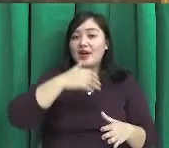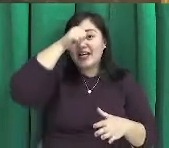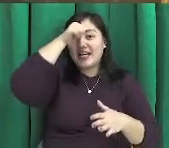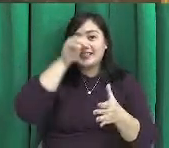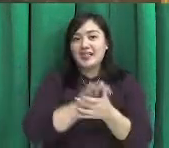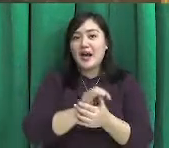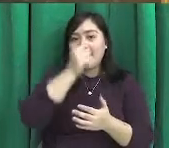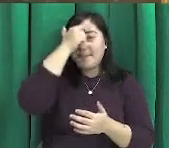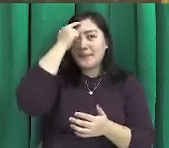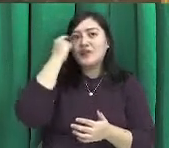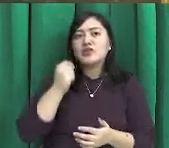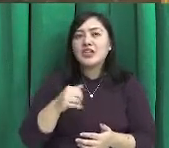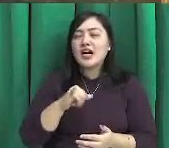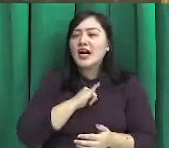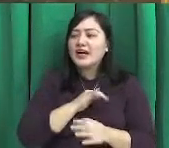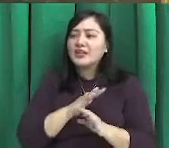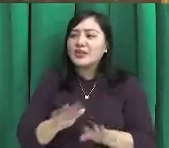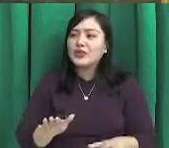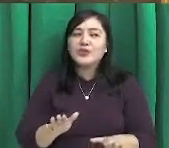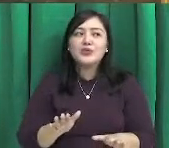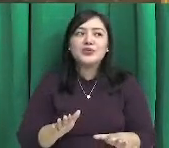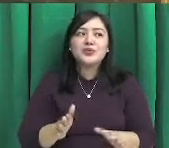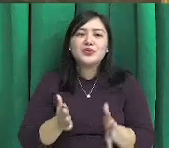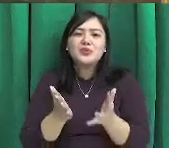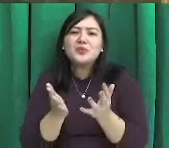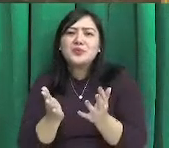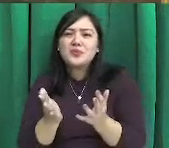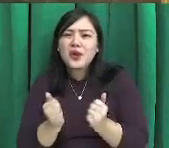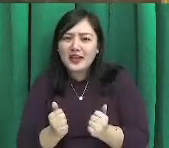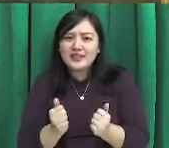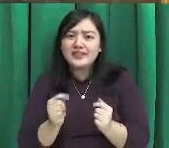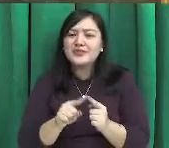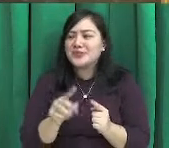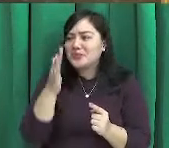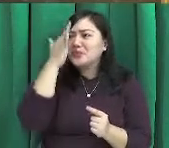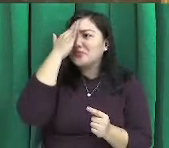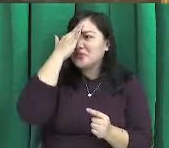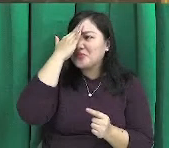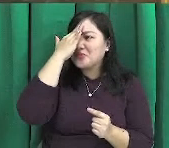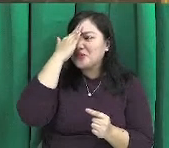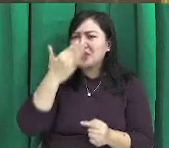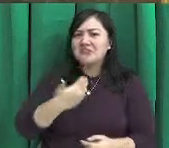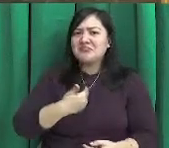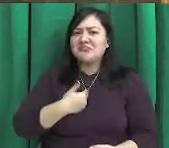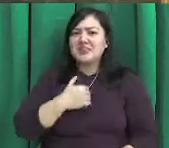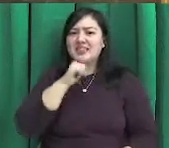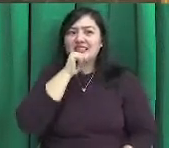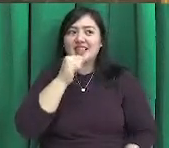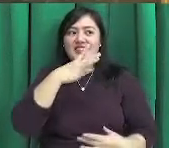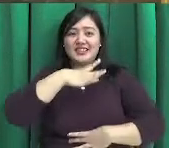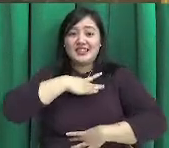Senior ko po kasi siya. Bakit ayaw mong kilalanin? Paano yun? Kasi hindi ka interesado. Hindi po ako interesado.